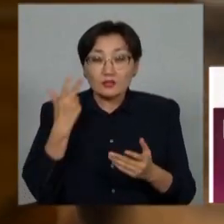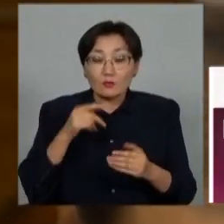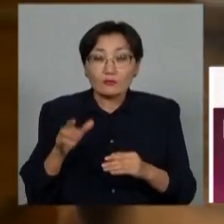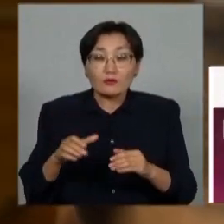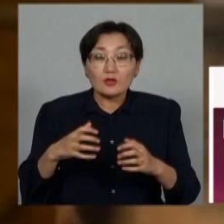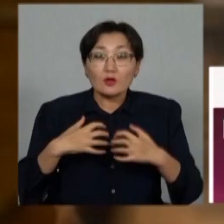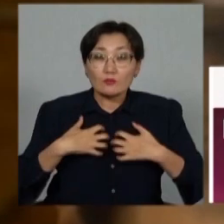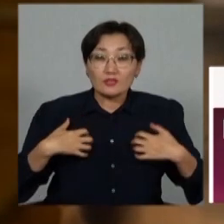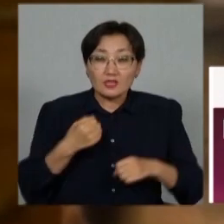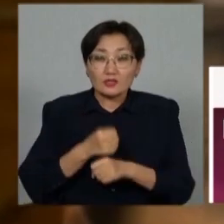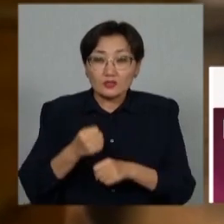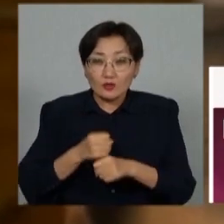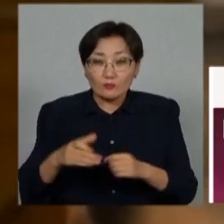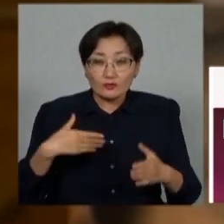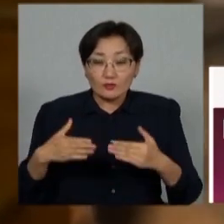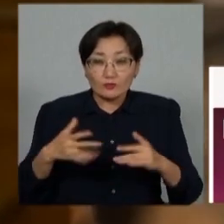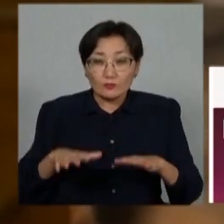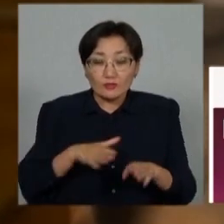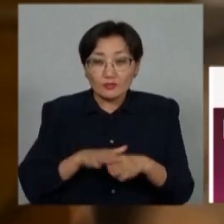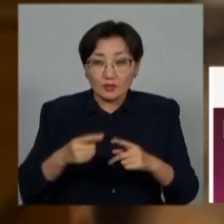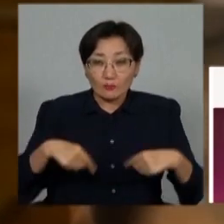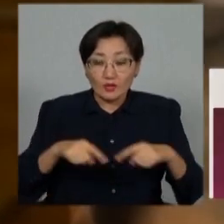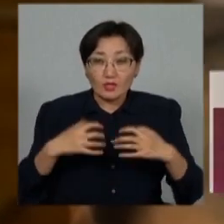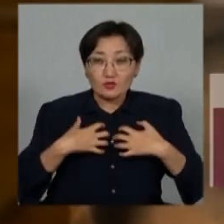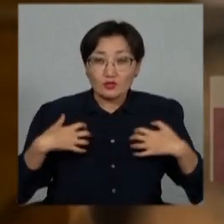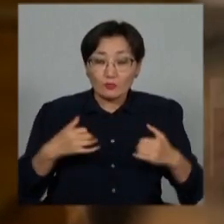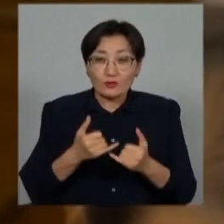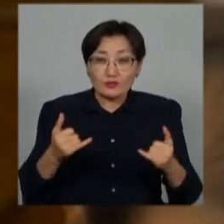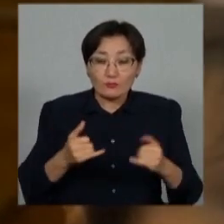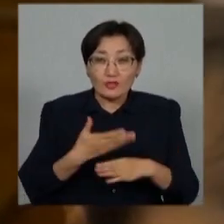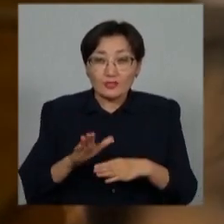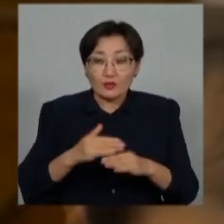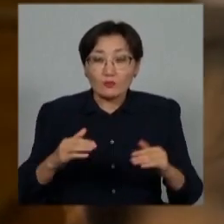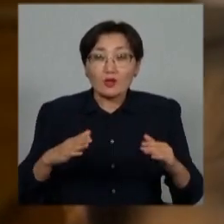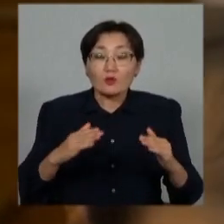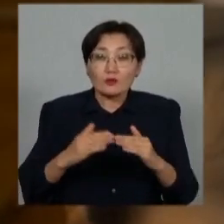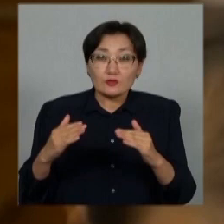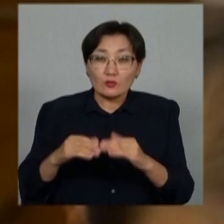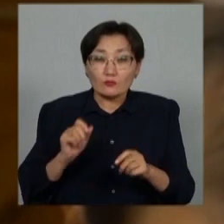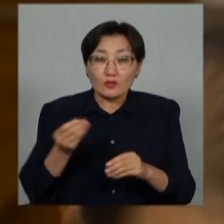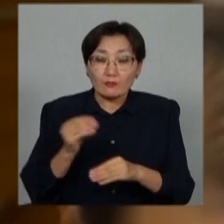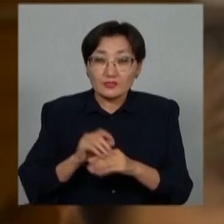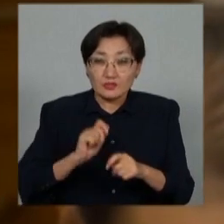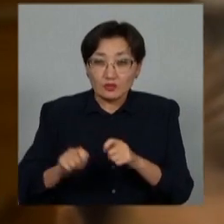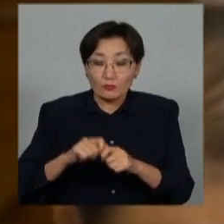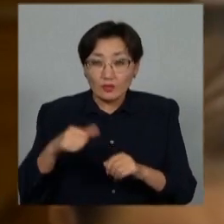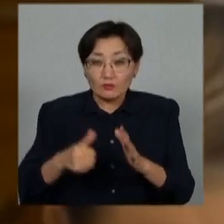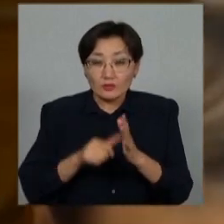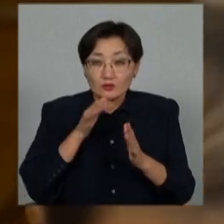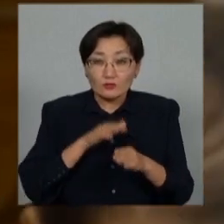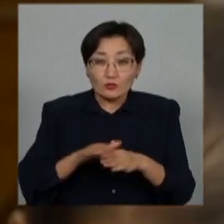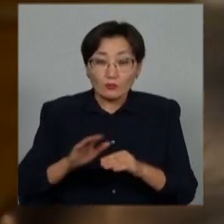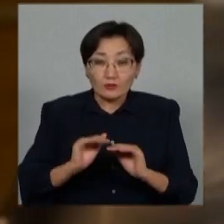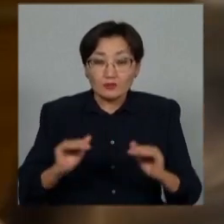жануарларға қатыгездікпен қарау, жергілікті атқарушы органдардың жануарларға арналған жекеше панажайларды қоса қаржыландыруы, 16 жасқа толмаған